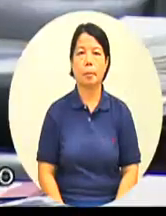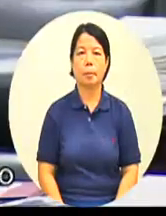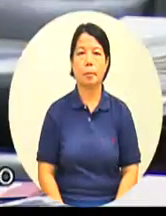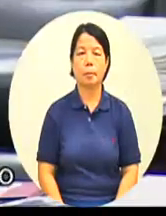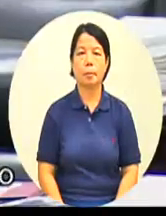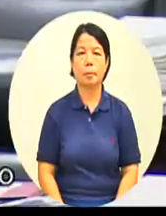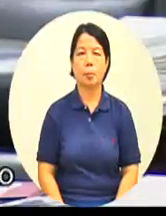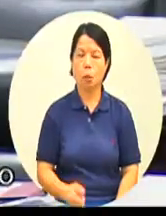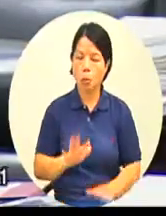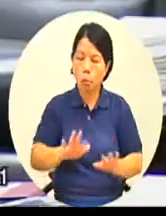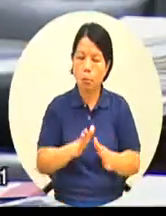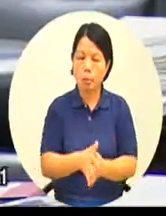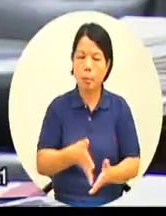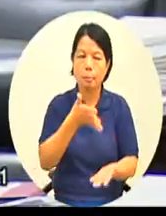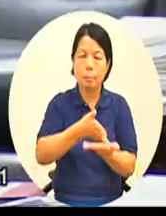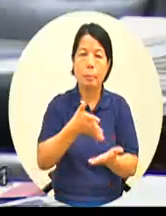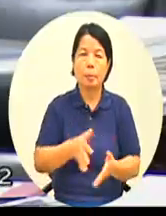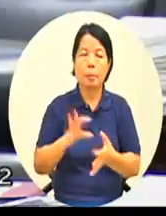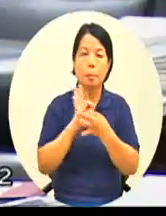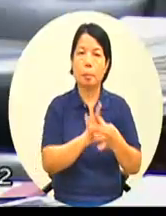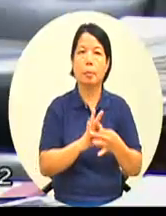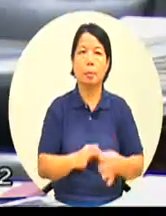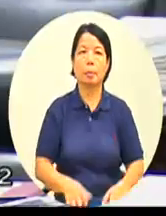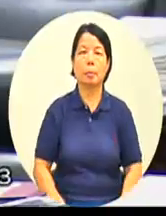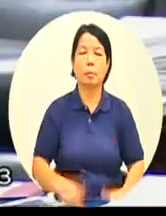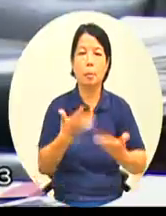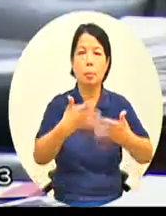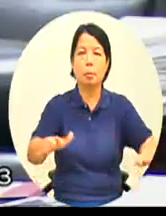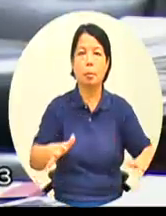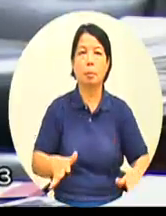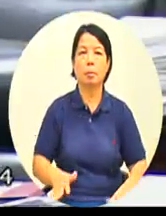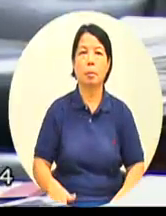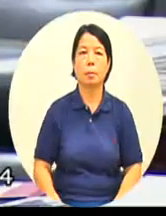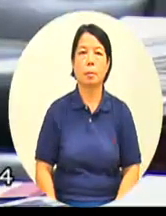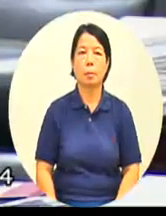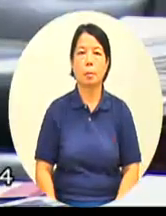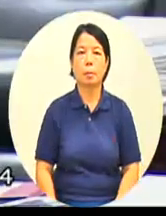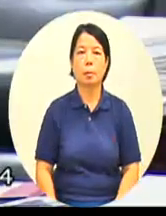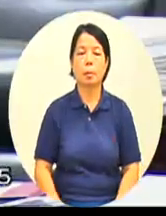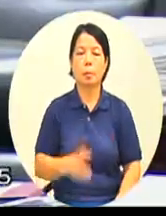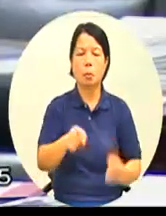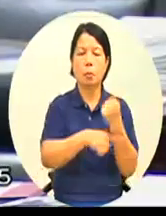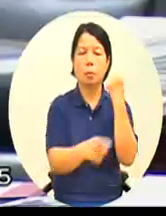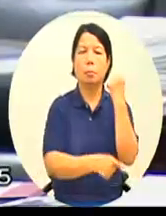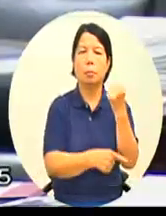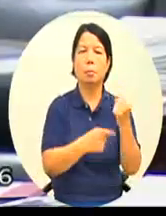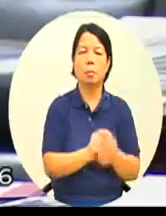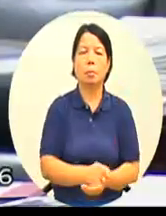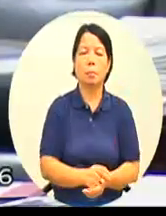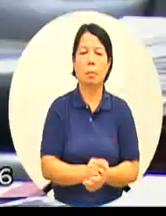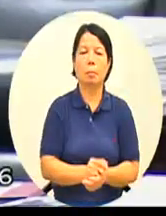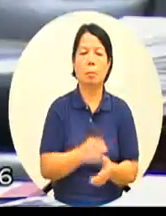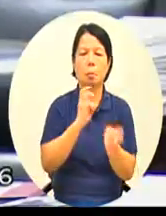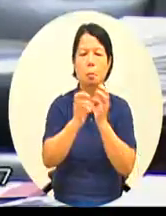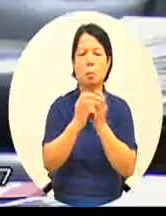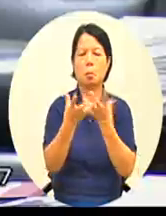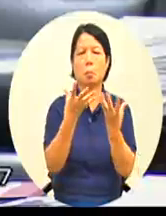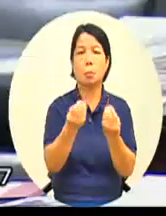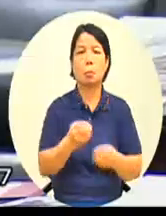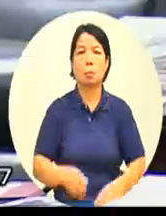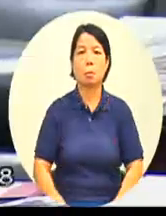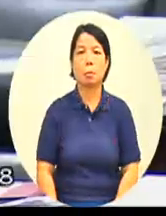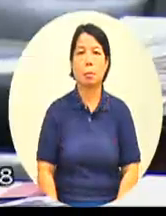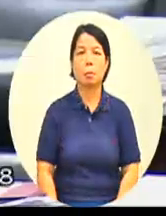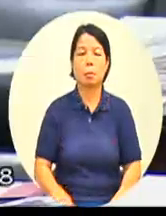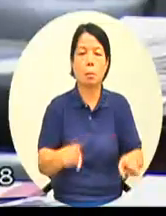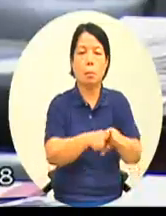我现在要讲的是说，因为很多你们的法令不是那么的明清楚， 是。 一